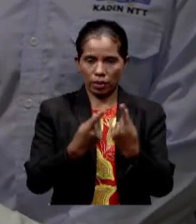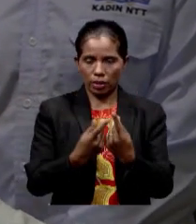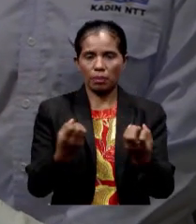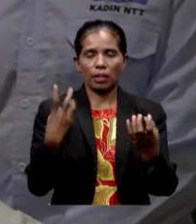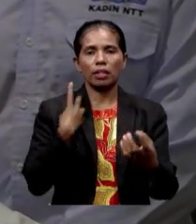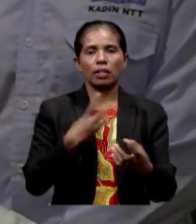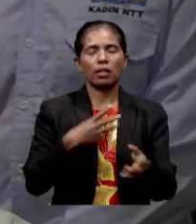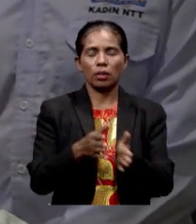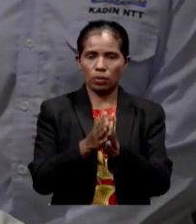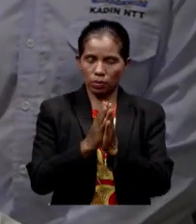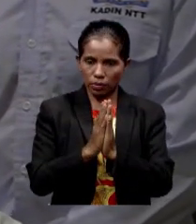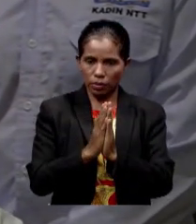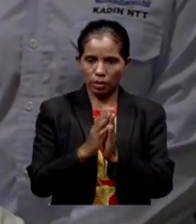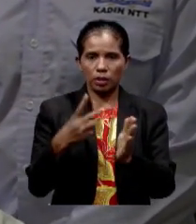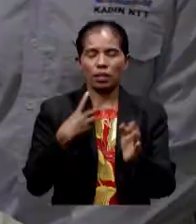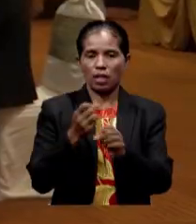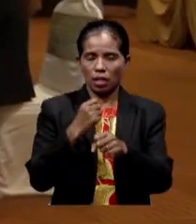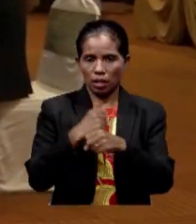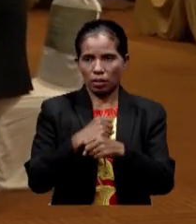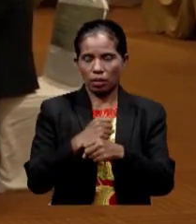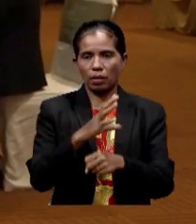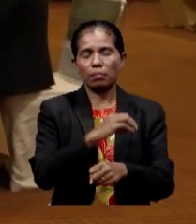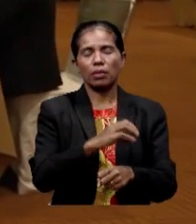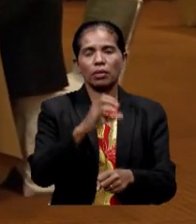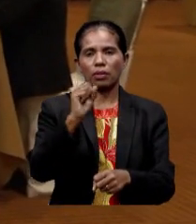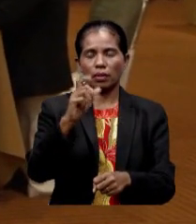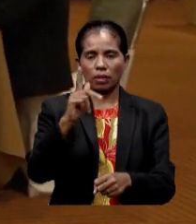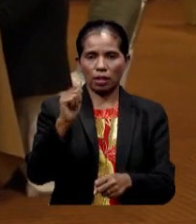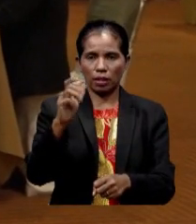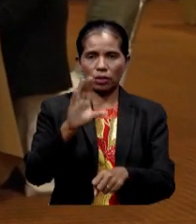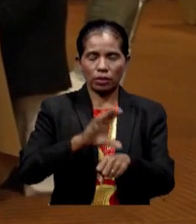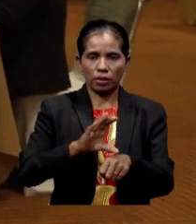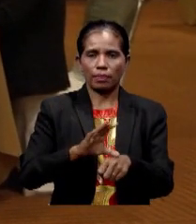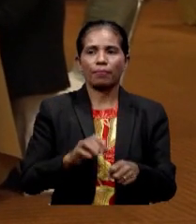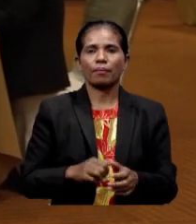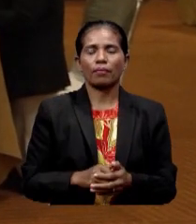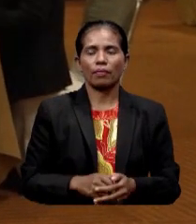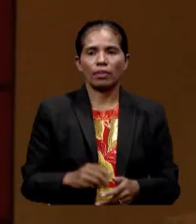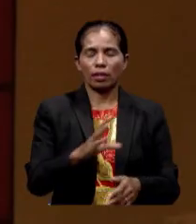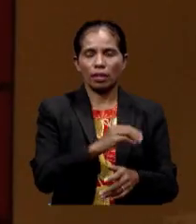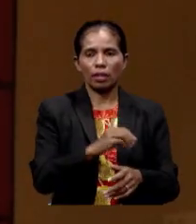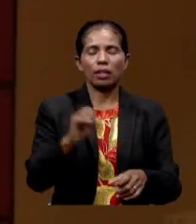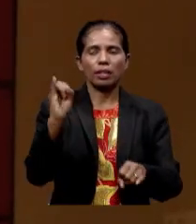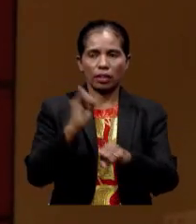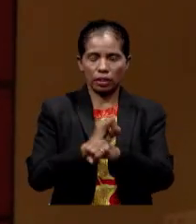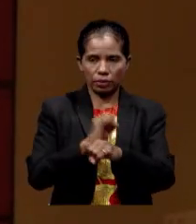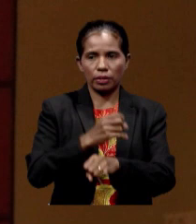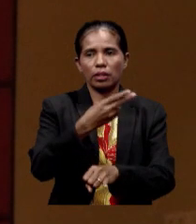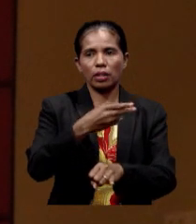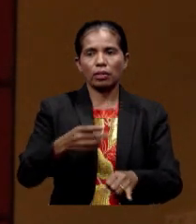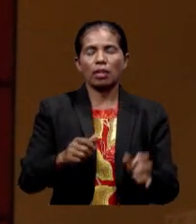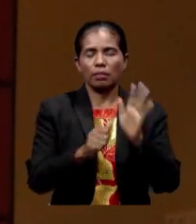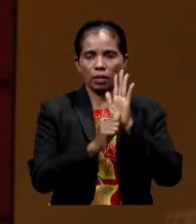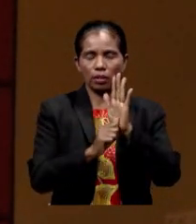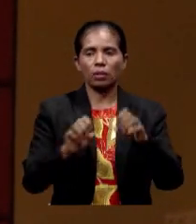kemudian sorgum dan juga Kakao kayak kita kamar komersi industri Indonesia yang